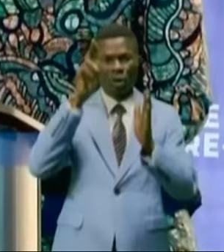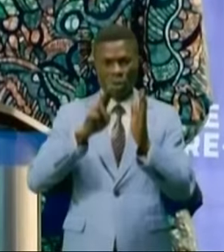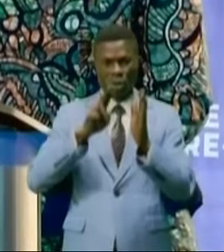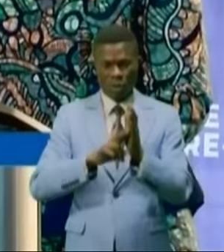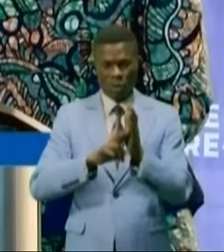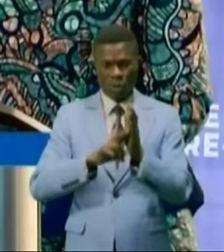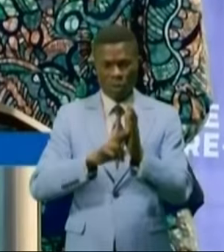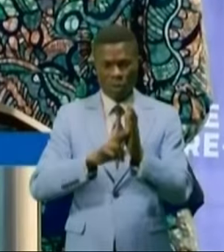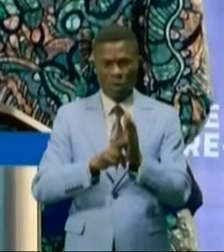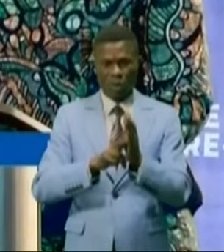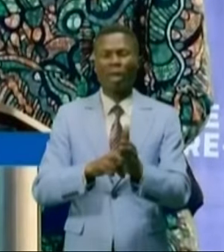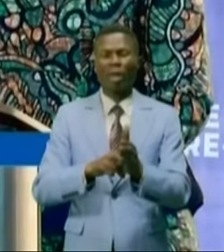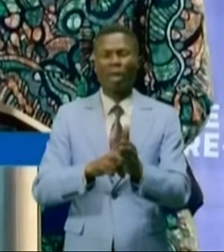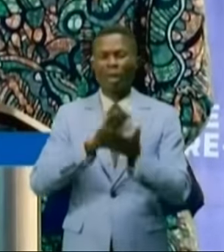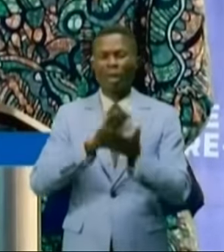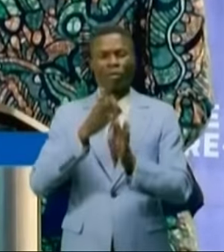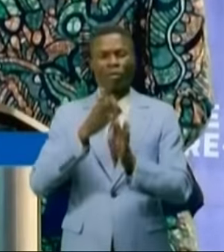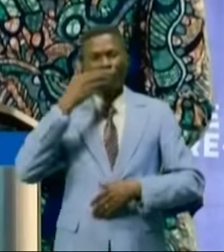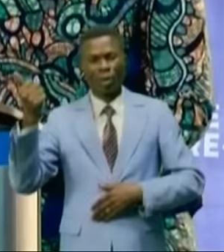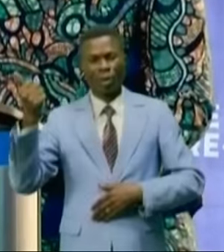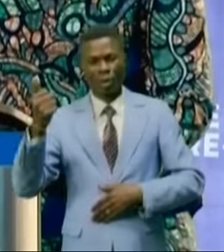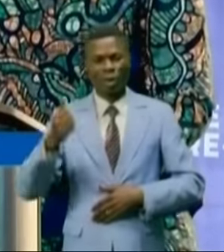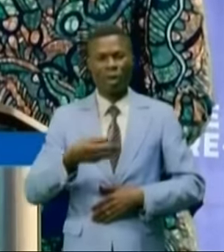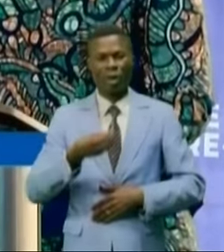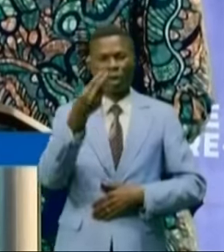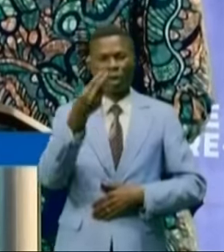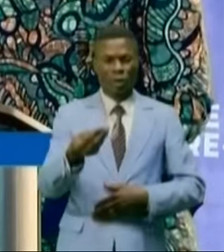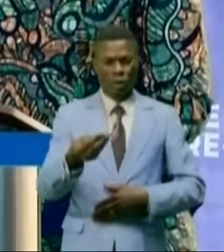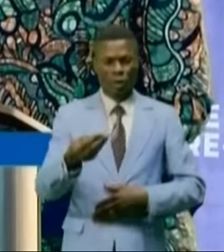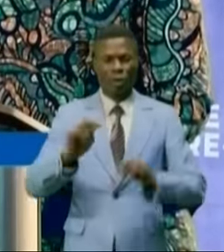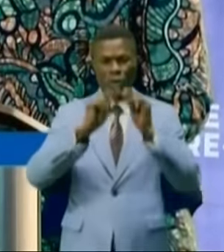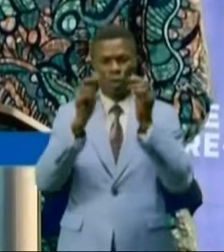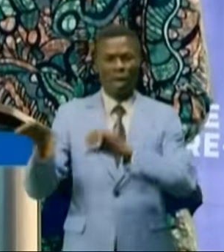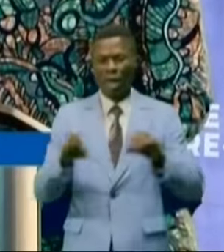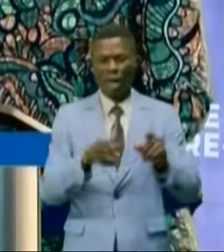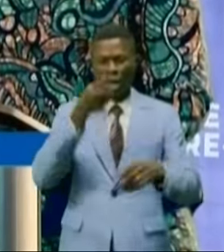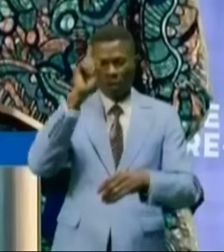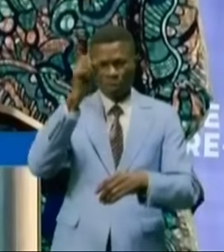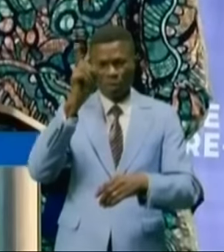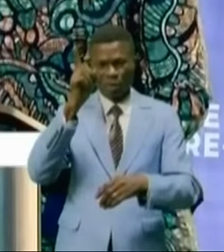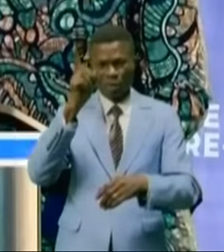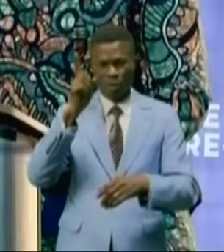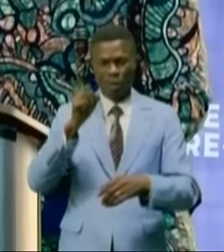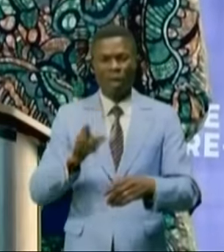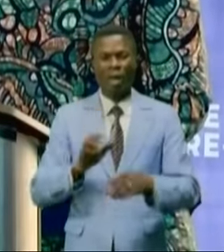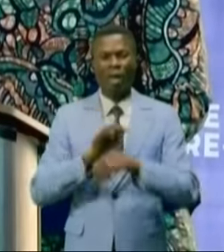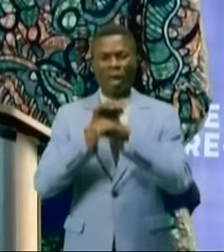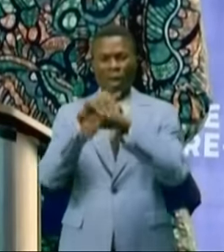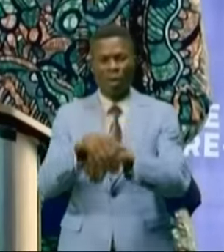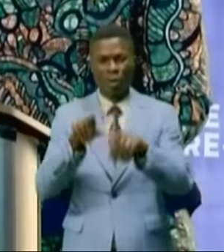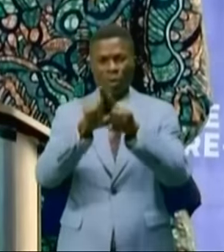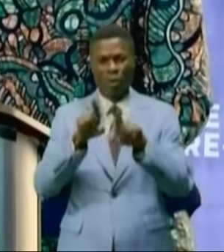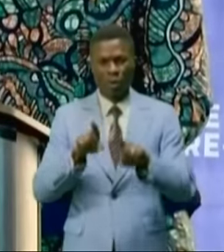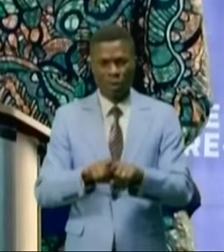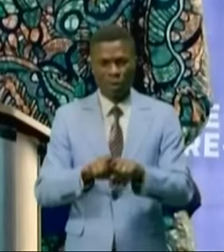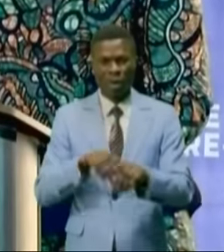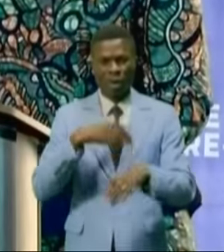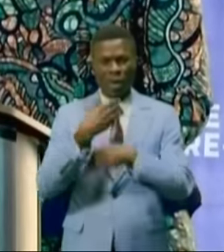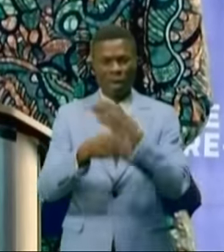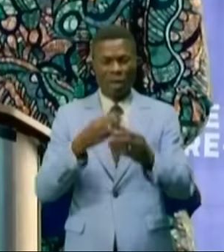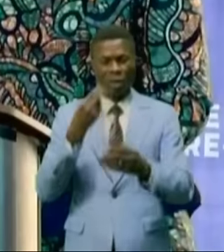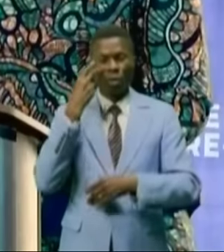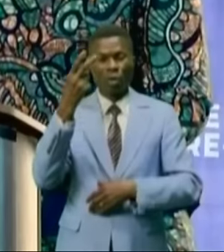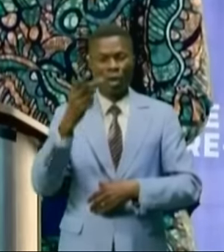outil précieux pour orienter nos politiques et nos actions à venir et contribuera à réaliser notre